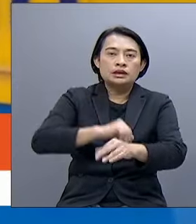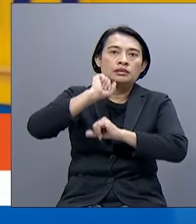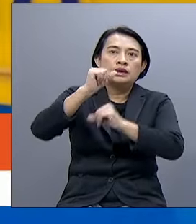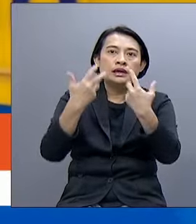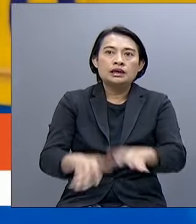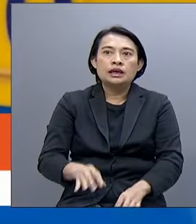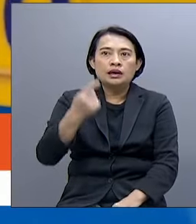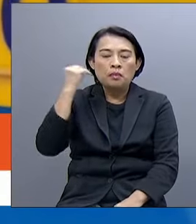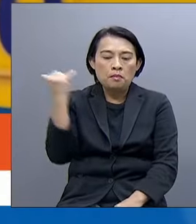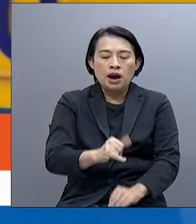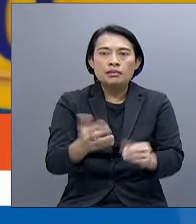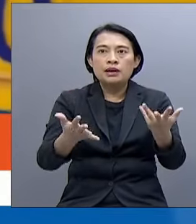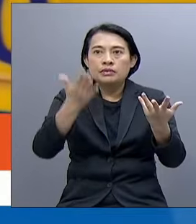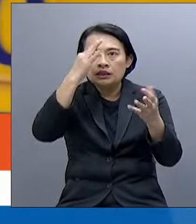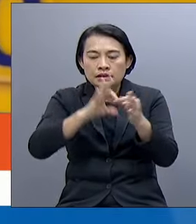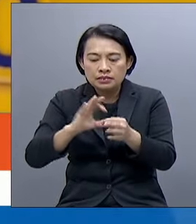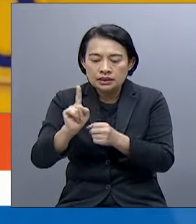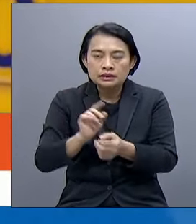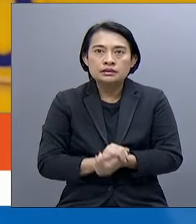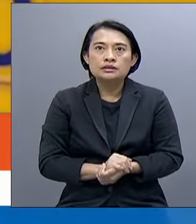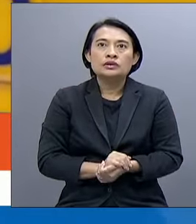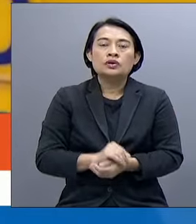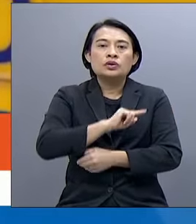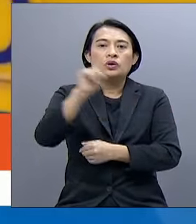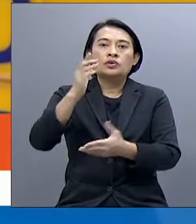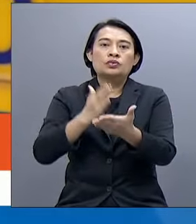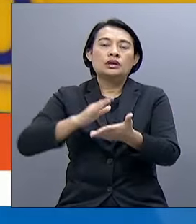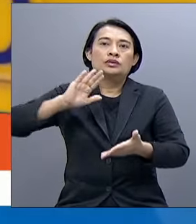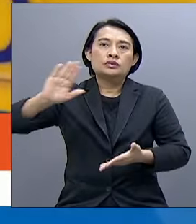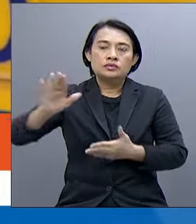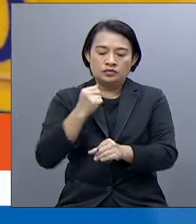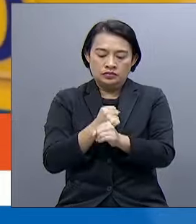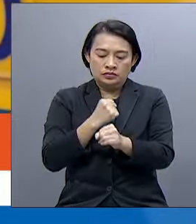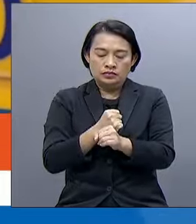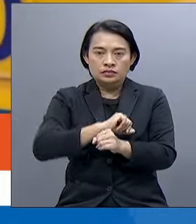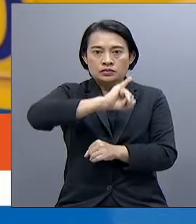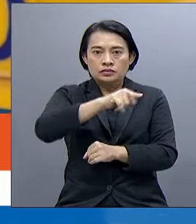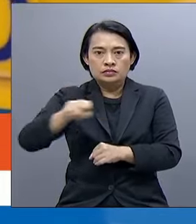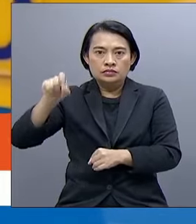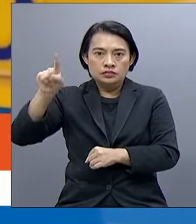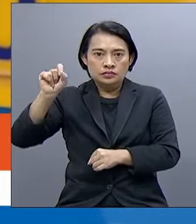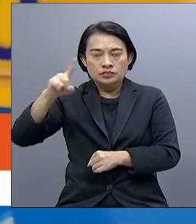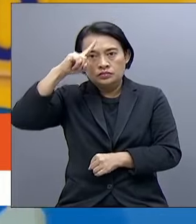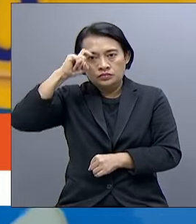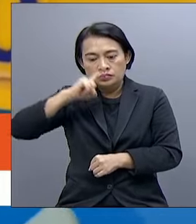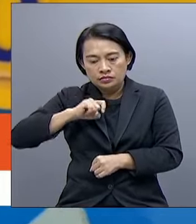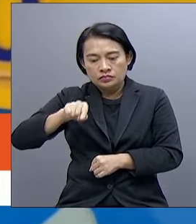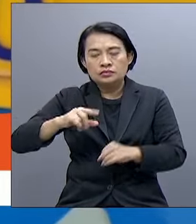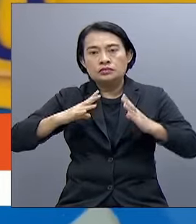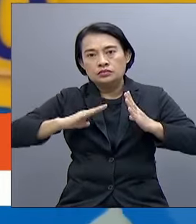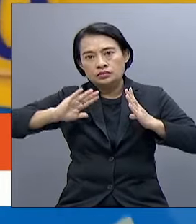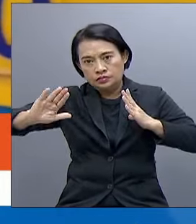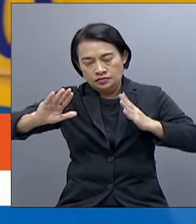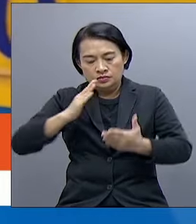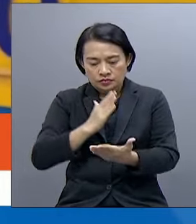1มันเป็นวันที่แบบวันหยุดของเขาอะค่ะทำงานมาตั้งแต่วันจันทร์ถึงวันศุกร์วันเสาร์อาทิตย์ก็จะเป็นวันพักผ่อน